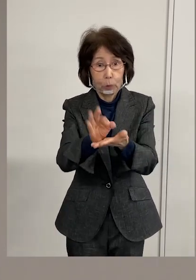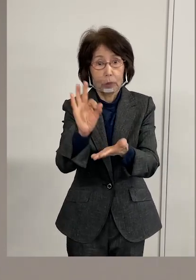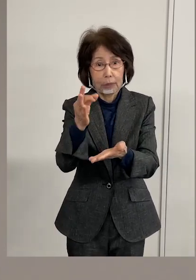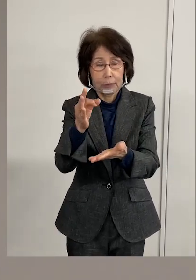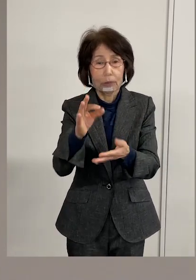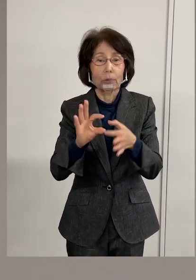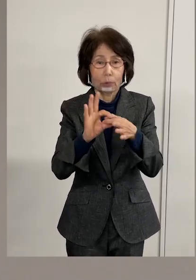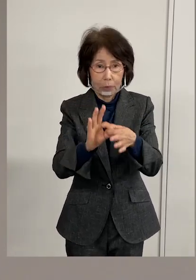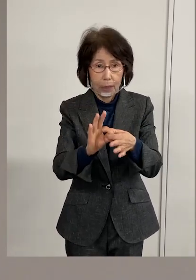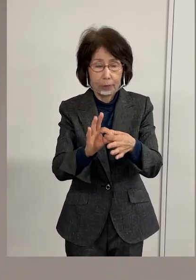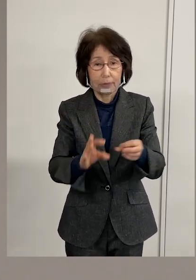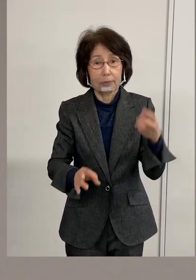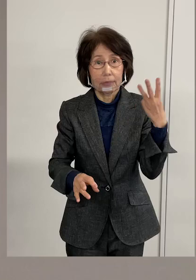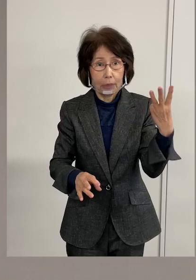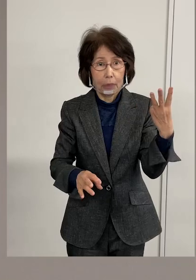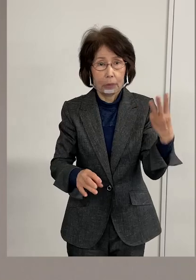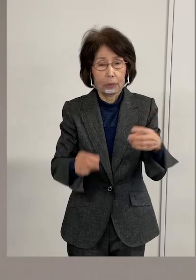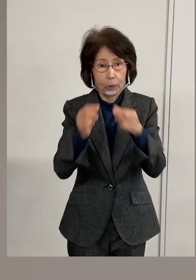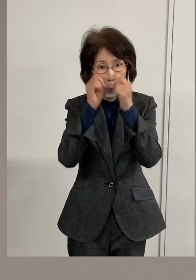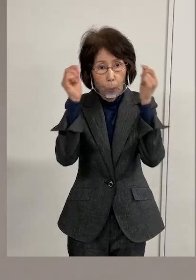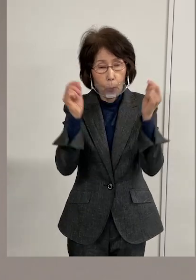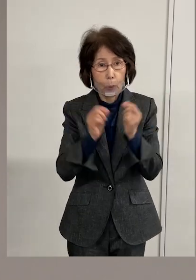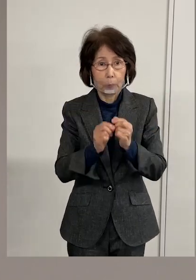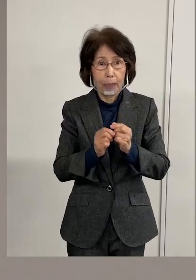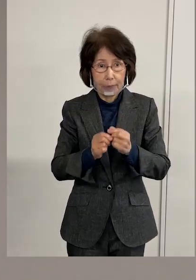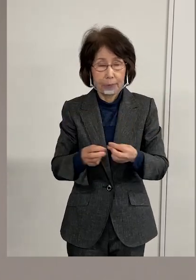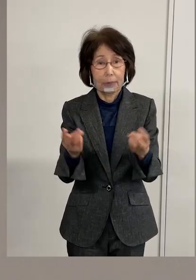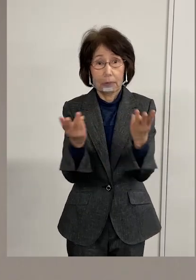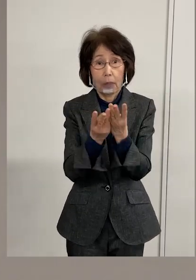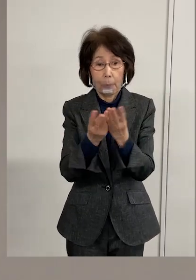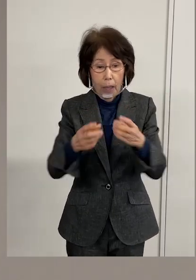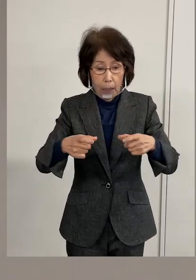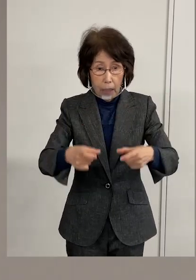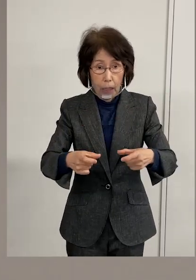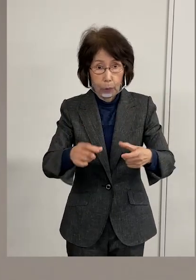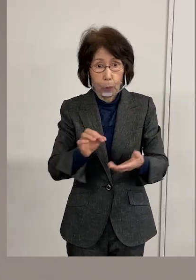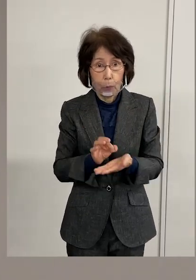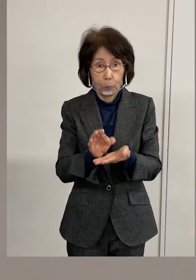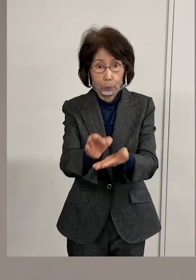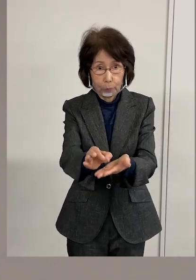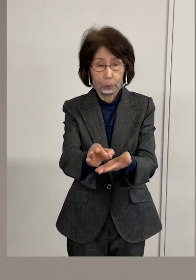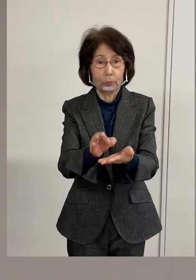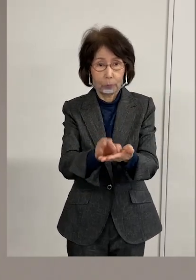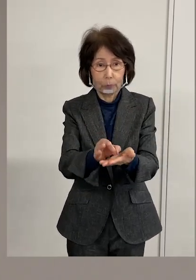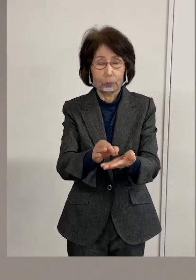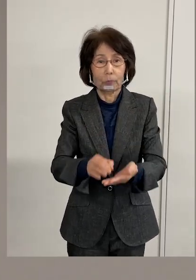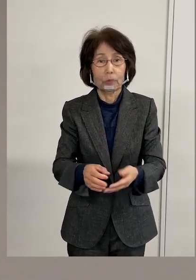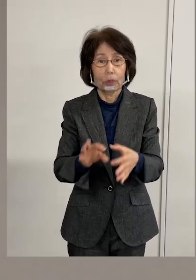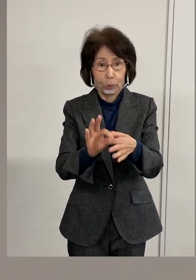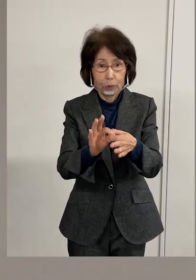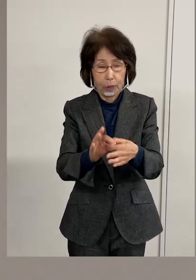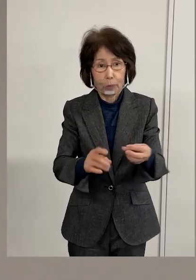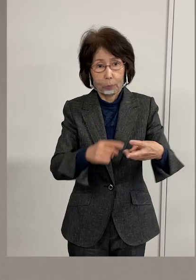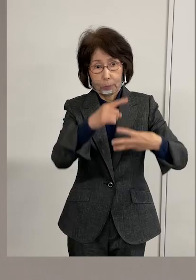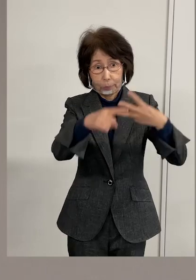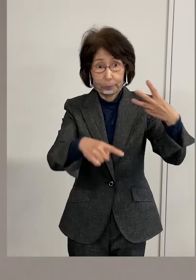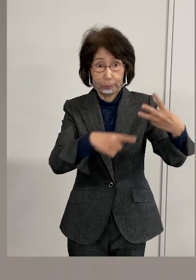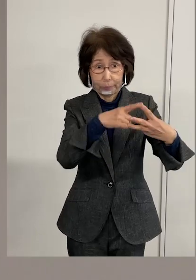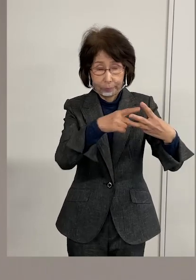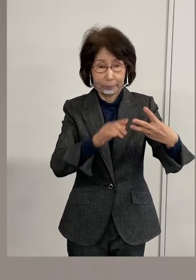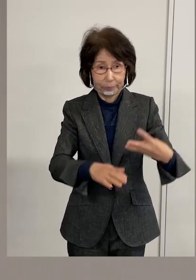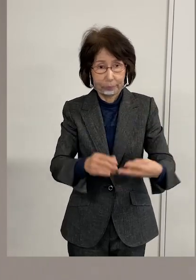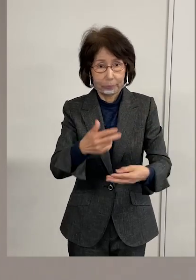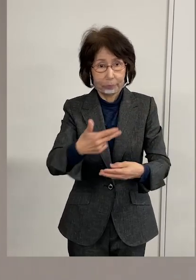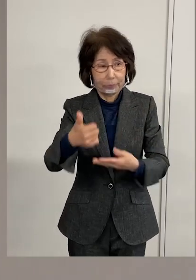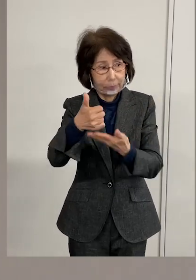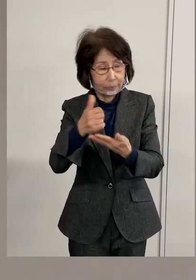3個人番号カードマイナンバーカード交付事業についてとなっております。それでは市